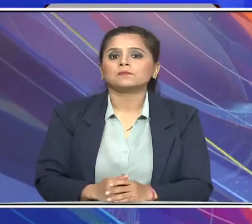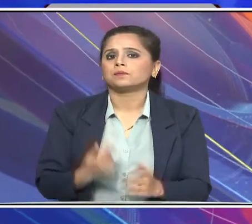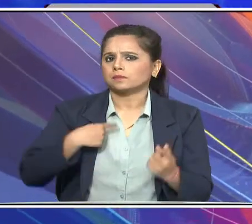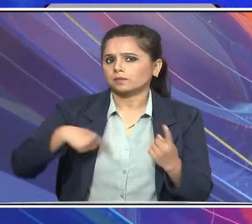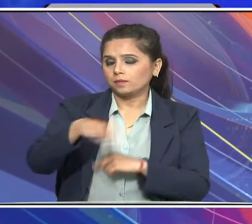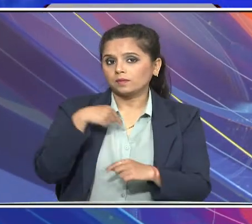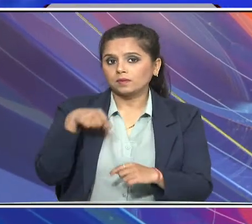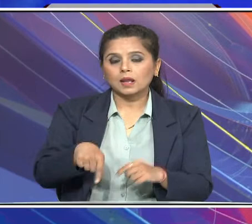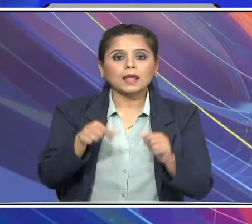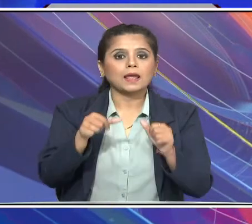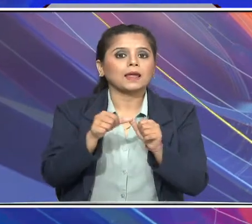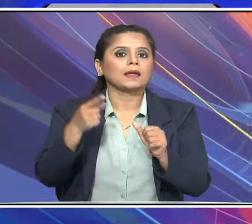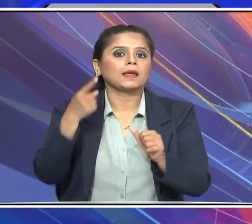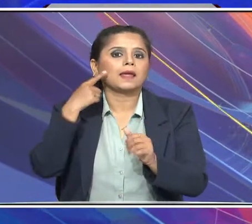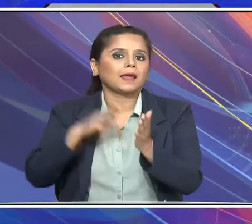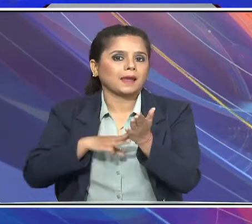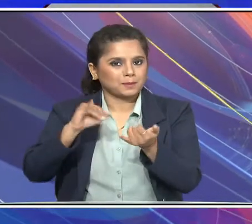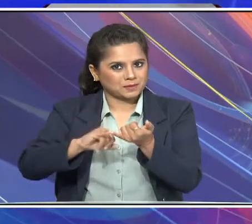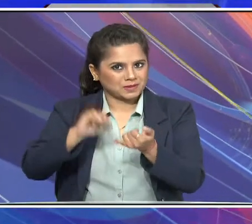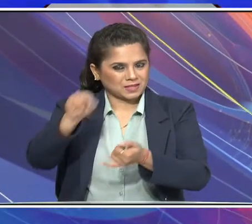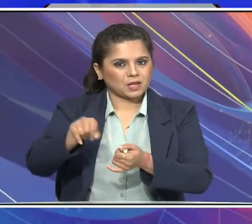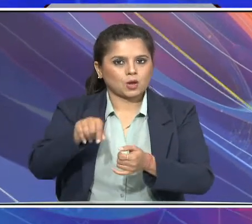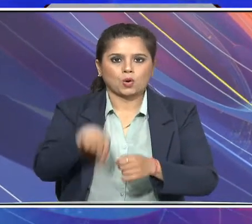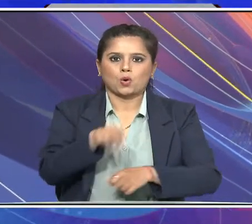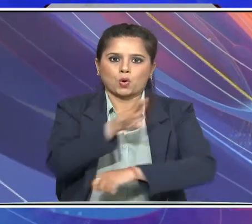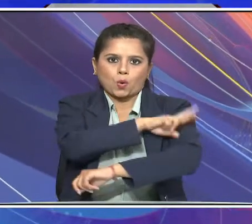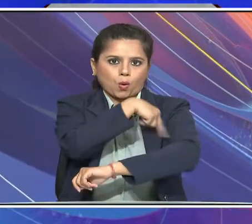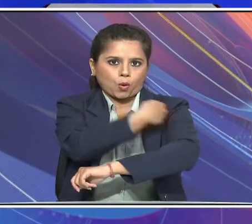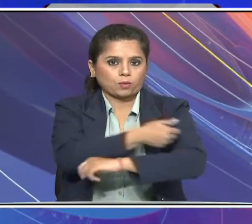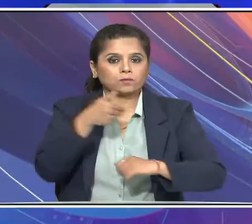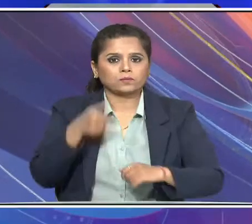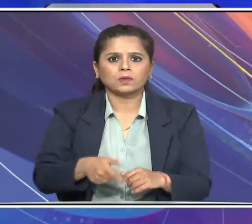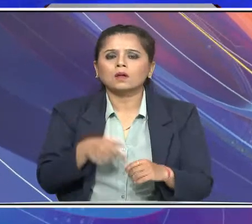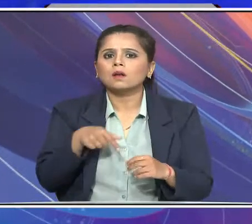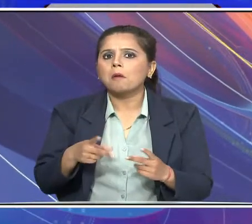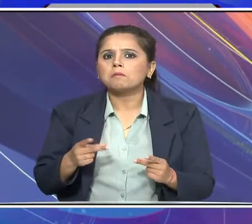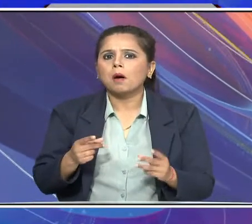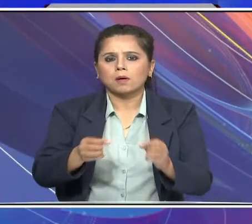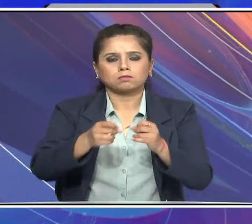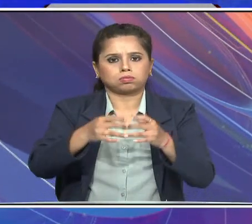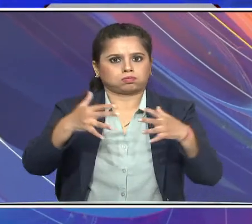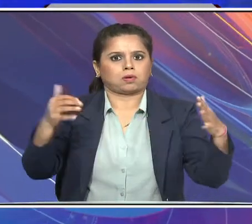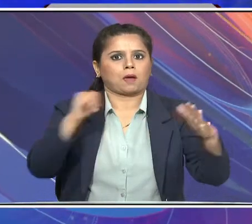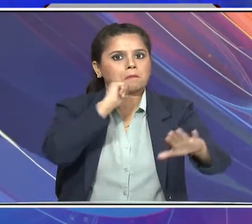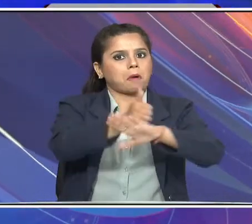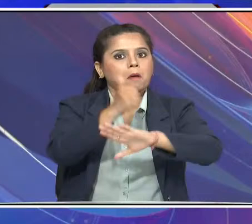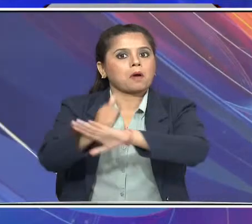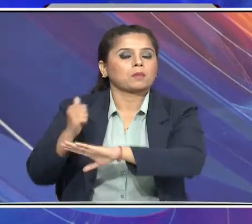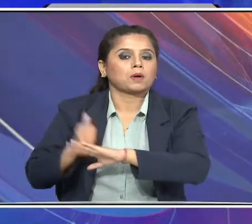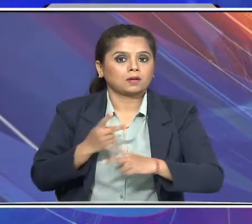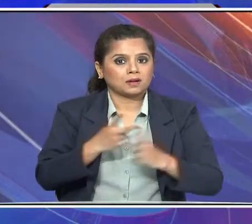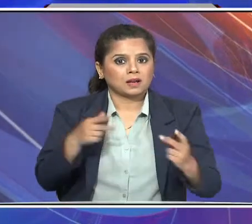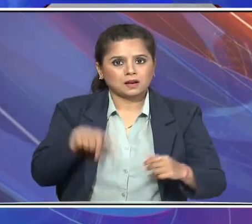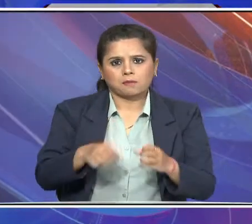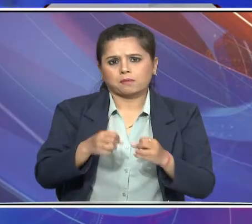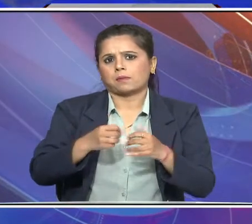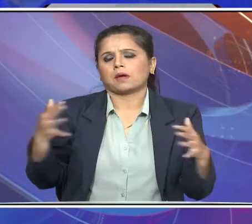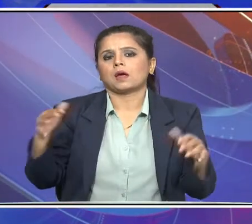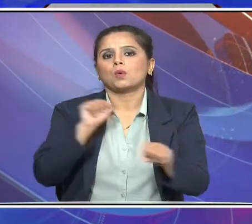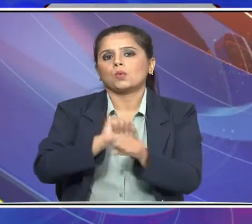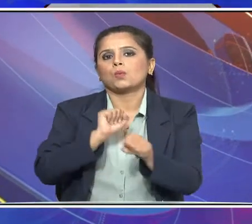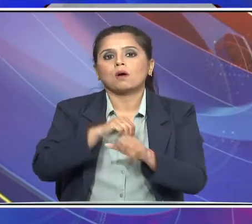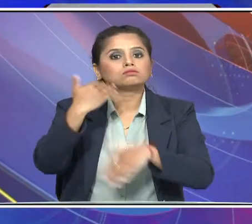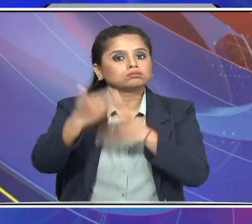एम्स की संख्या भूतपूर्व गति से बढ़कर उसको आगे बढ़ाने का कम